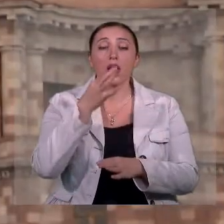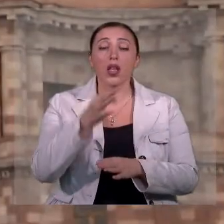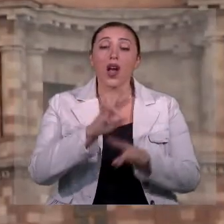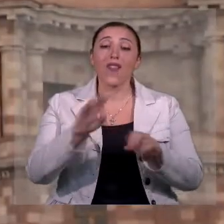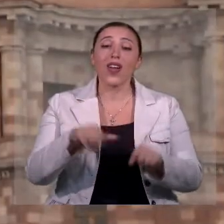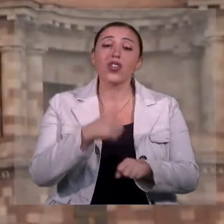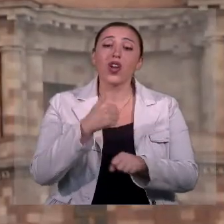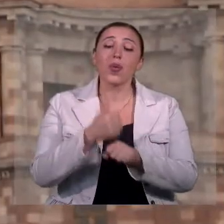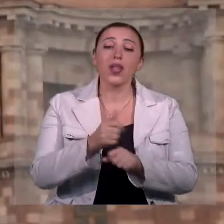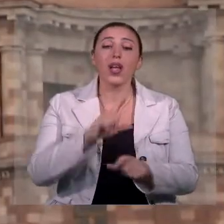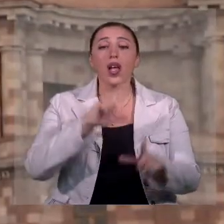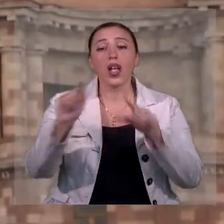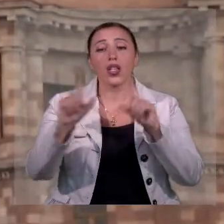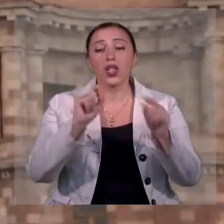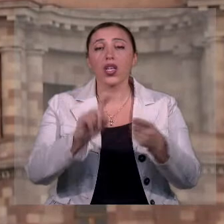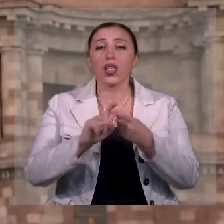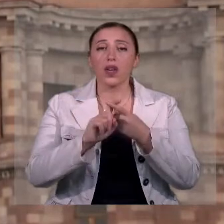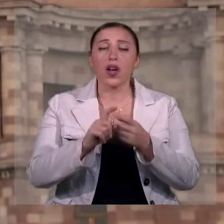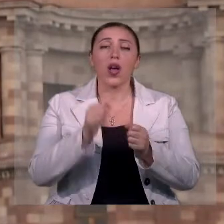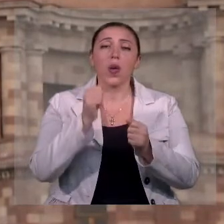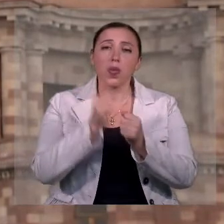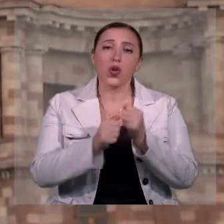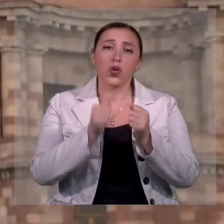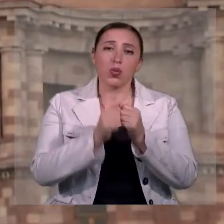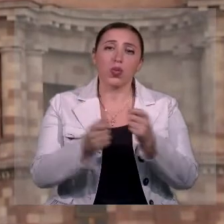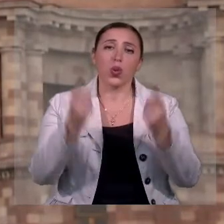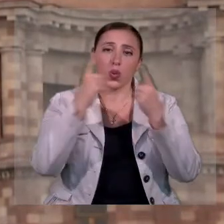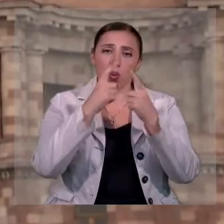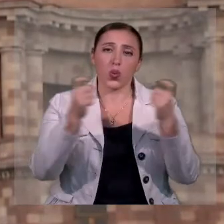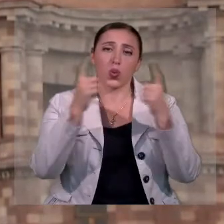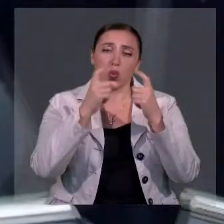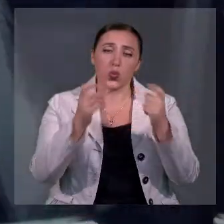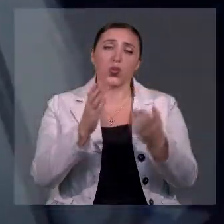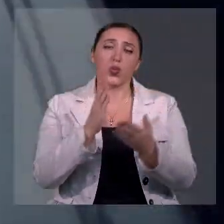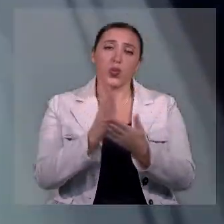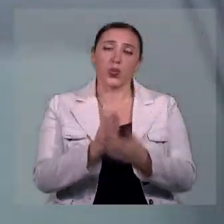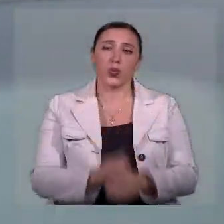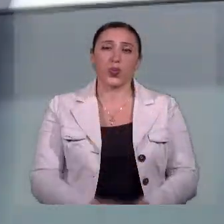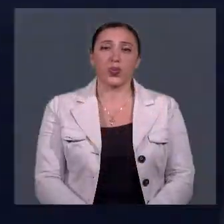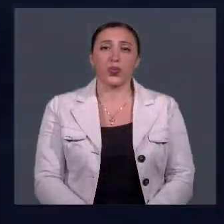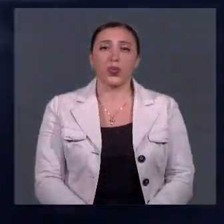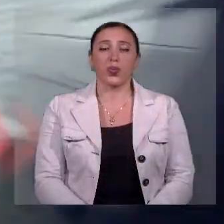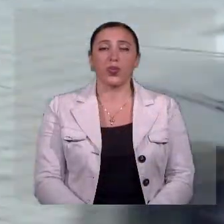վարչապետի այցերի վերաբերյալ պատշաճ ժամկետներում տեղեկատվությունը դրամատիկ դրվում է։